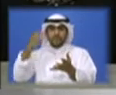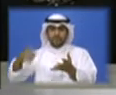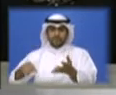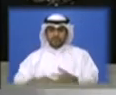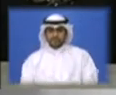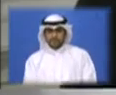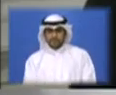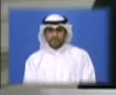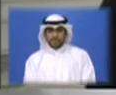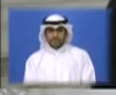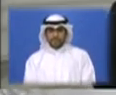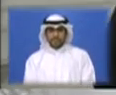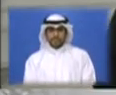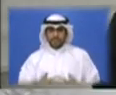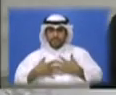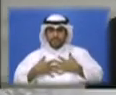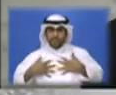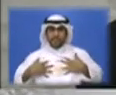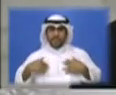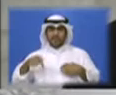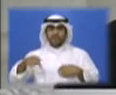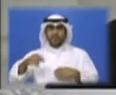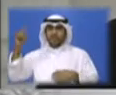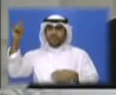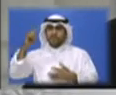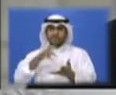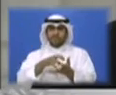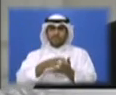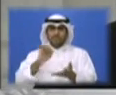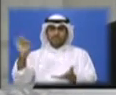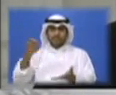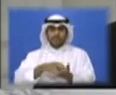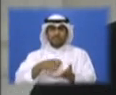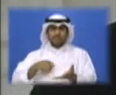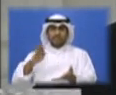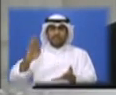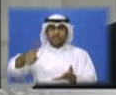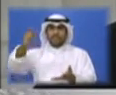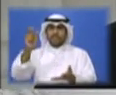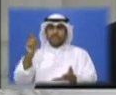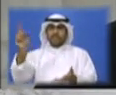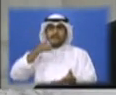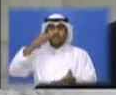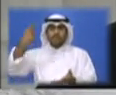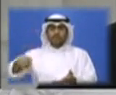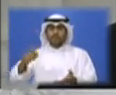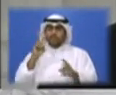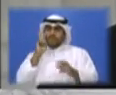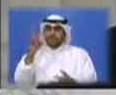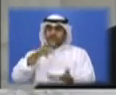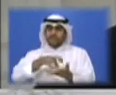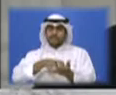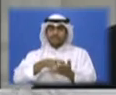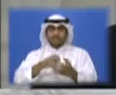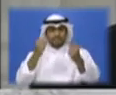آفاق جديدة. يسعدني في كون متواجدة في مدينة سان بيترسبرغ، مدينة جميلة جداً، ويكون